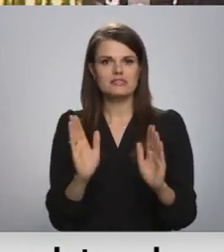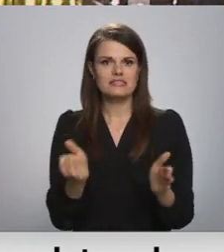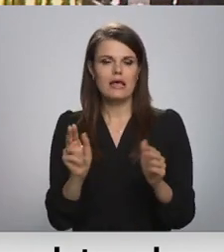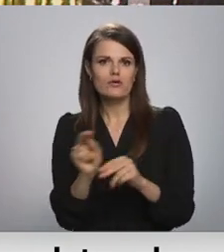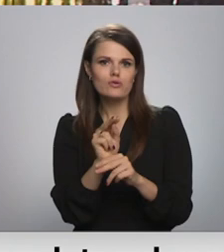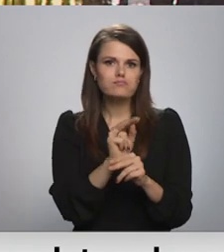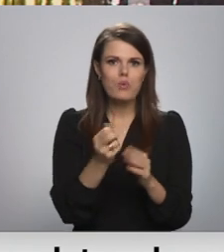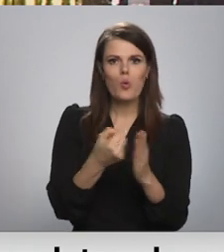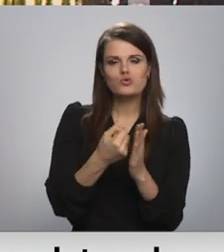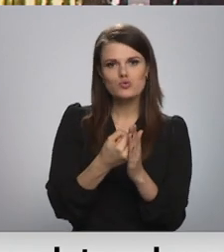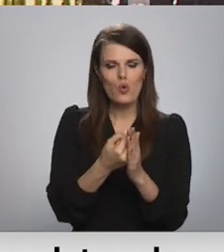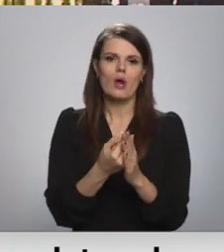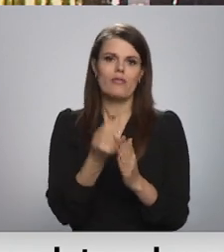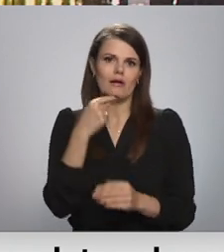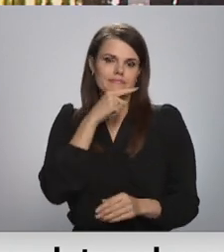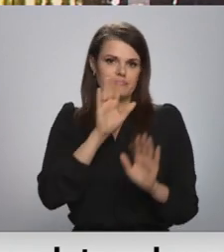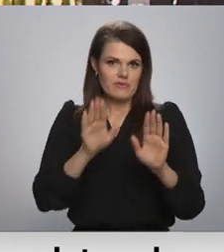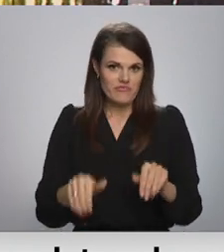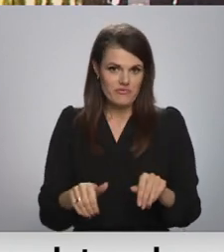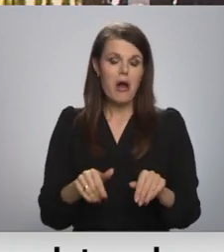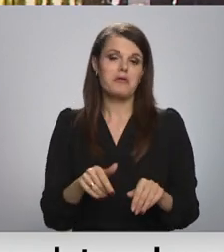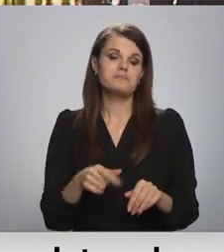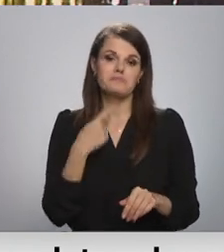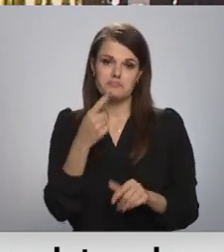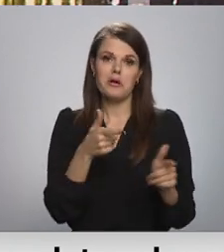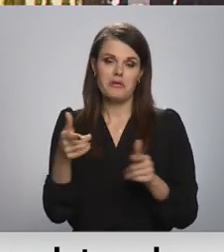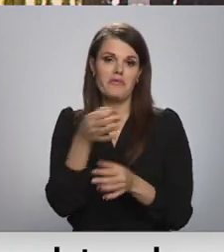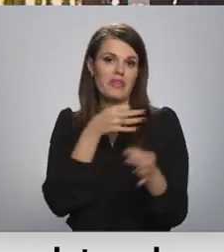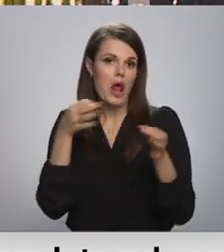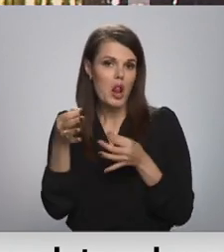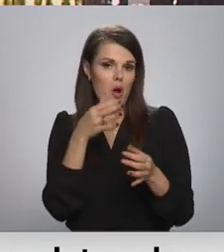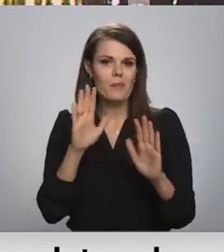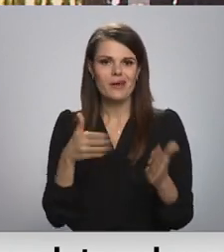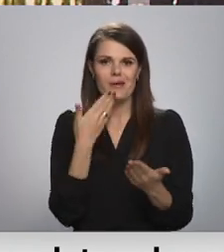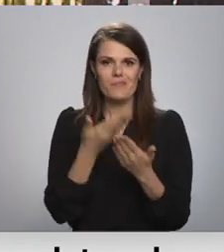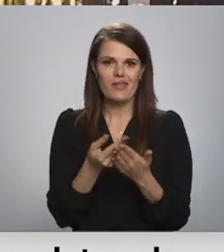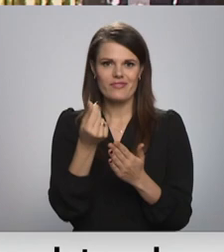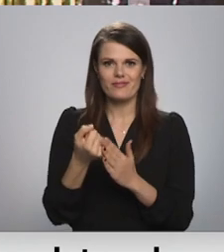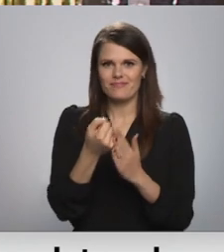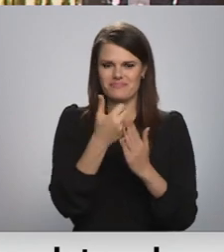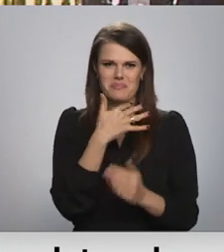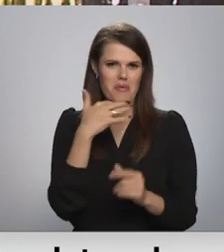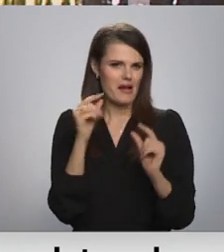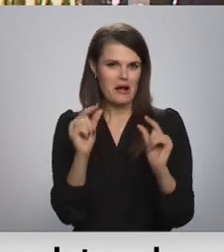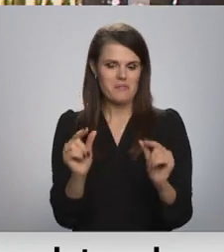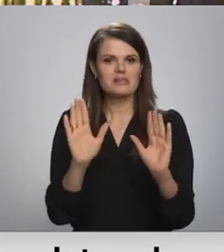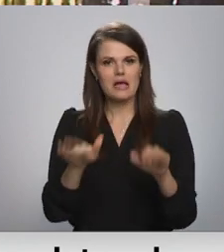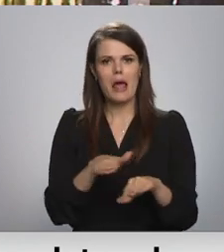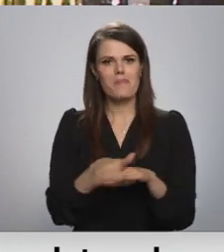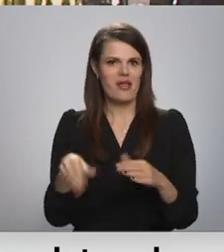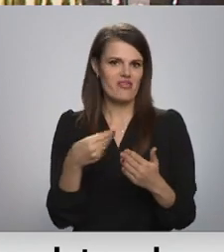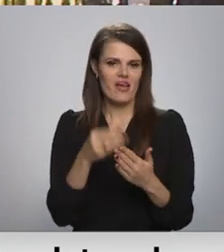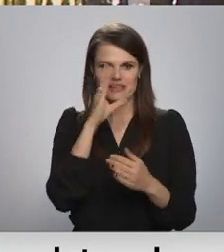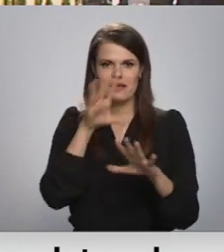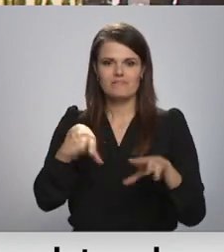Linkaits. Pašvaldību savienība norāda, ka ir gatava dialogam ar ministriju, taču piedāvātais mērķa dotācijas apjoms ir pārāk neliels. Lai pilnvērtīgi